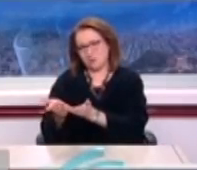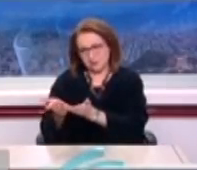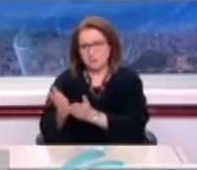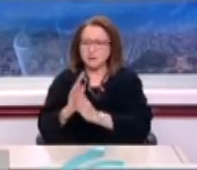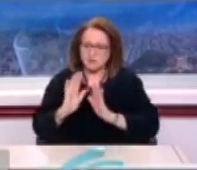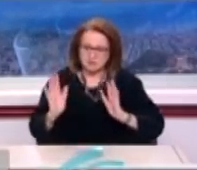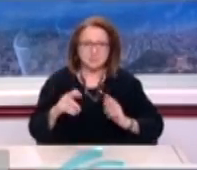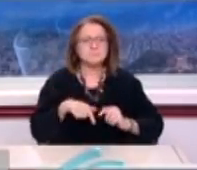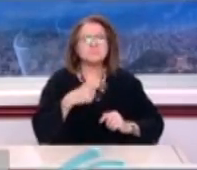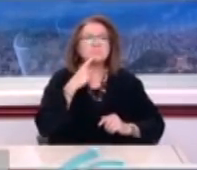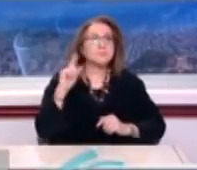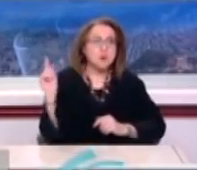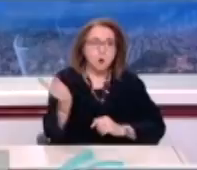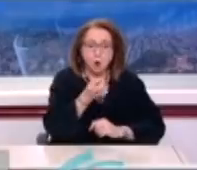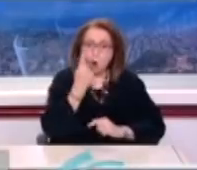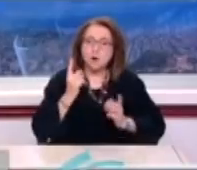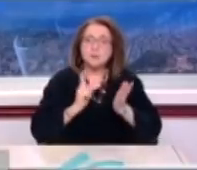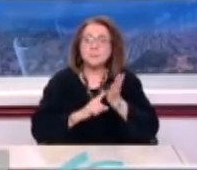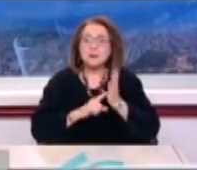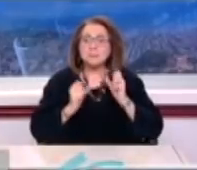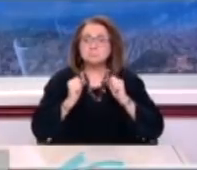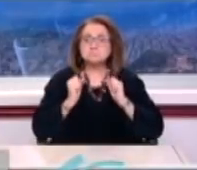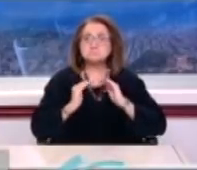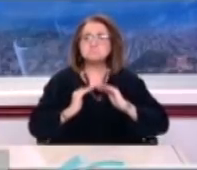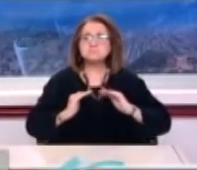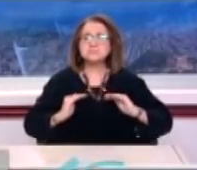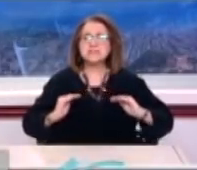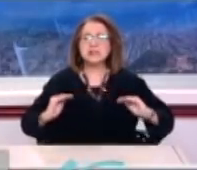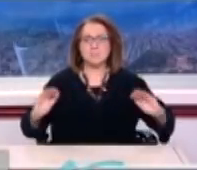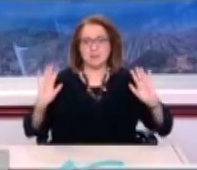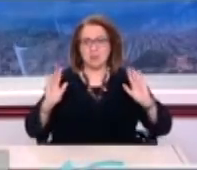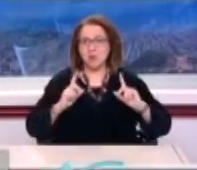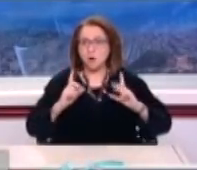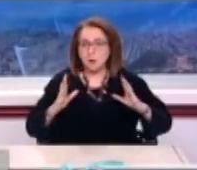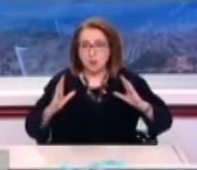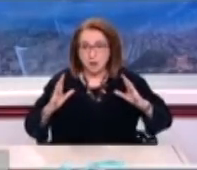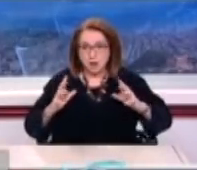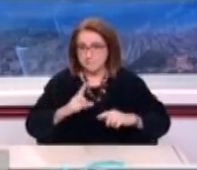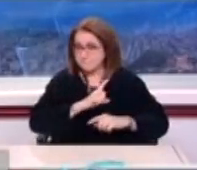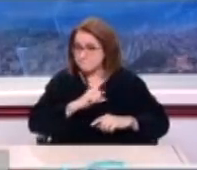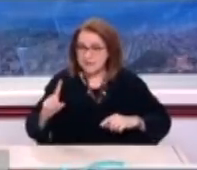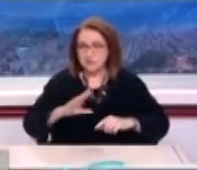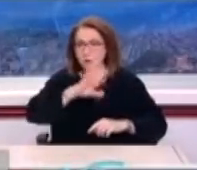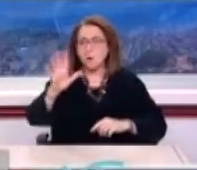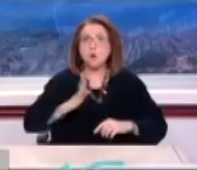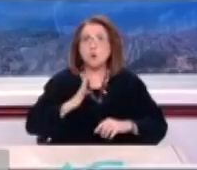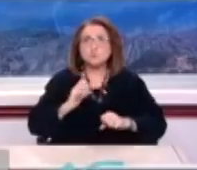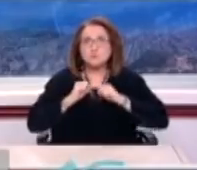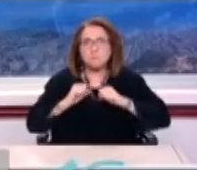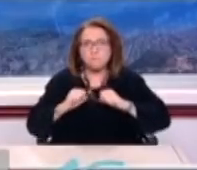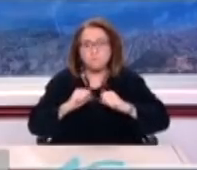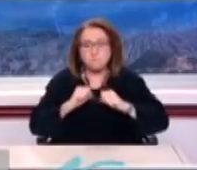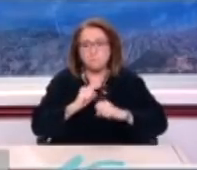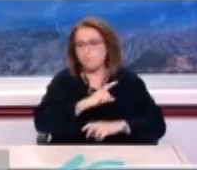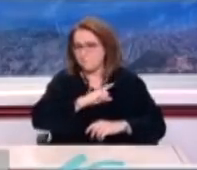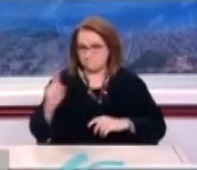Χρειάζεται πάρα πολύ ψυχραιμία από όλους μας, να δούμε με ηρεμία τα πράγματα και να μην σπείρουμε μια επιδημία πανικού, έτσι.